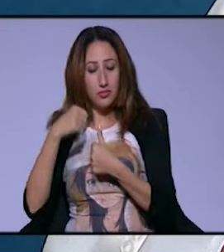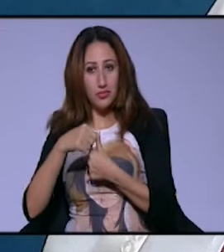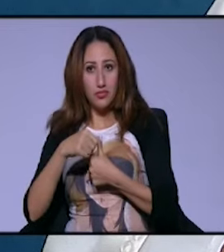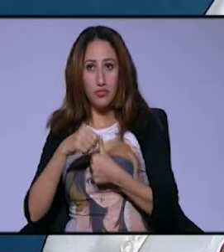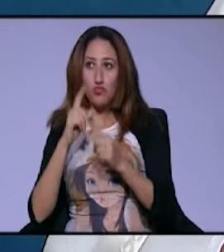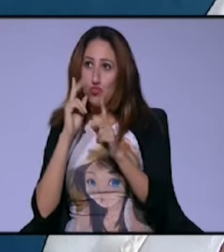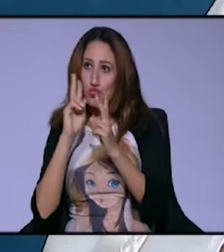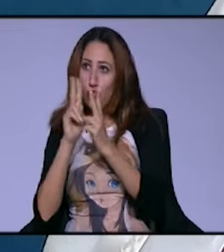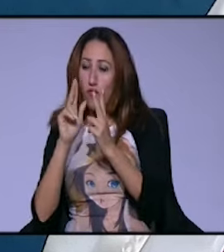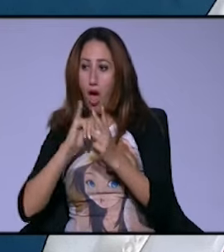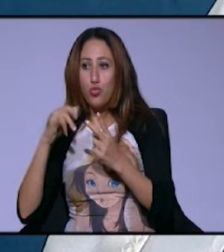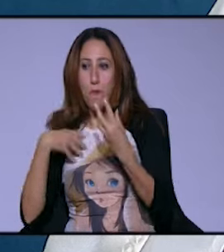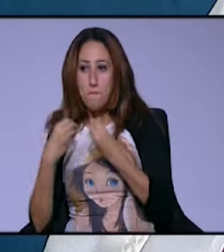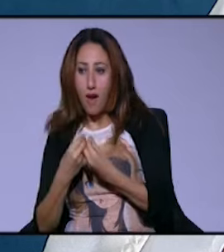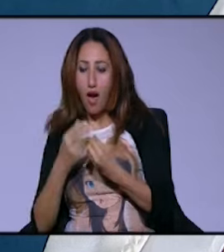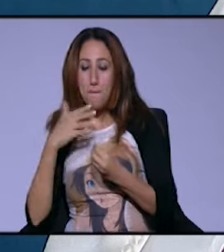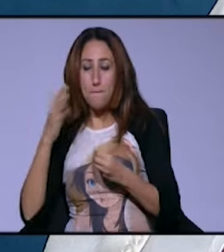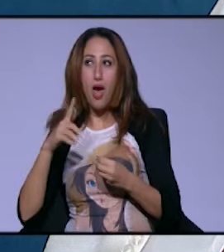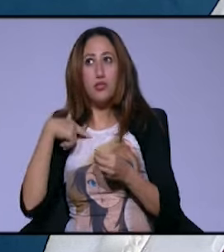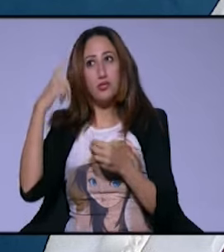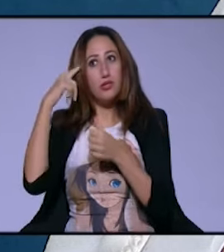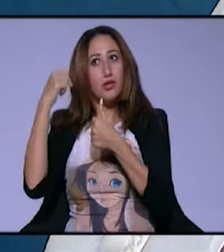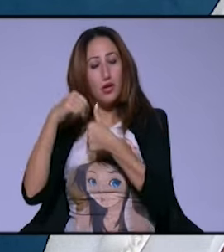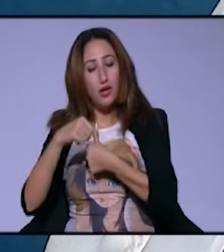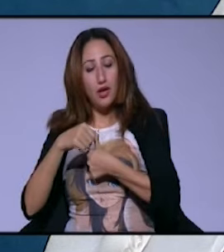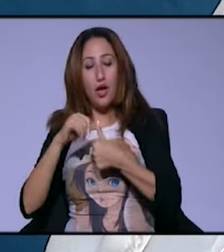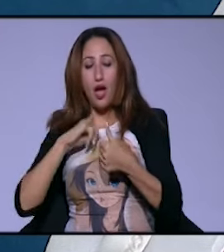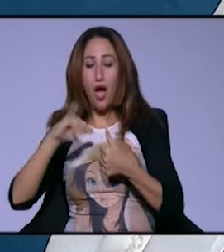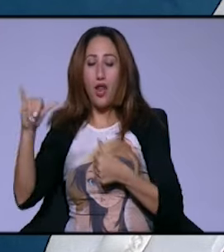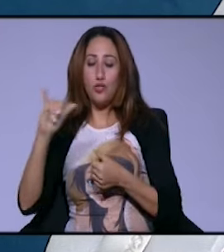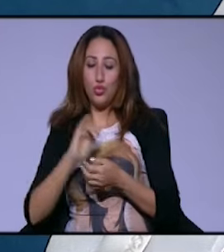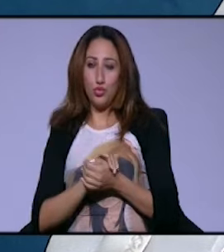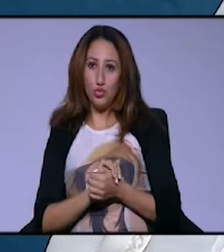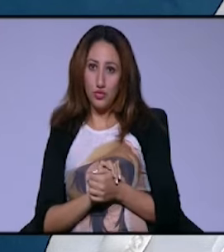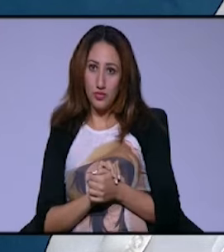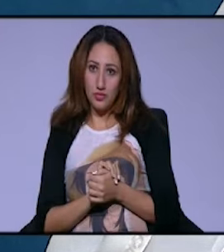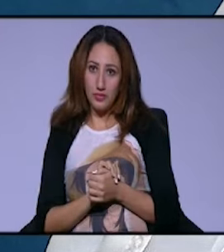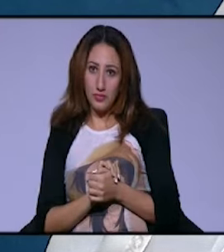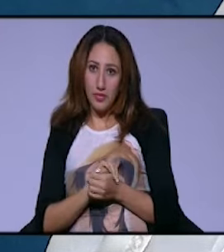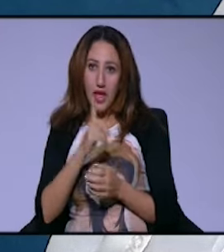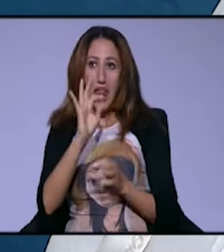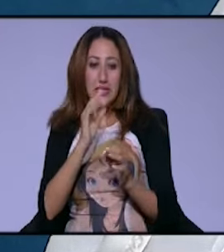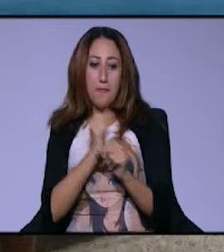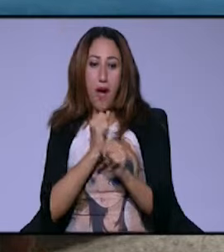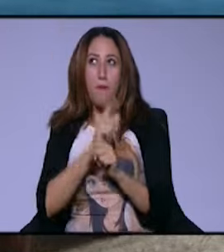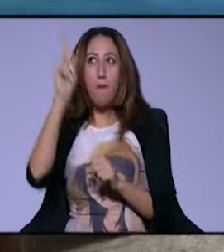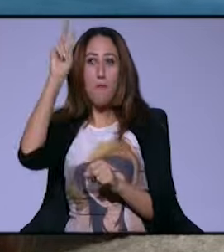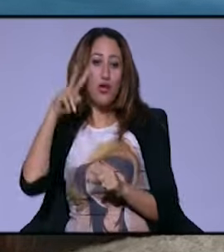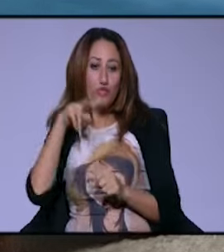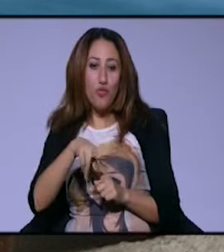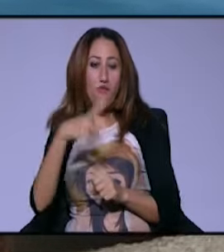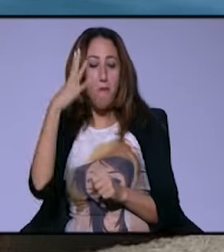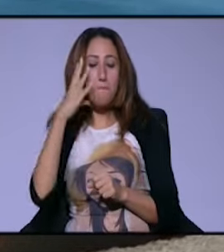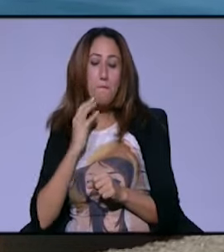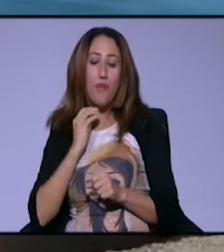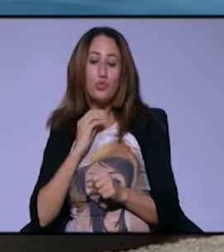حياتي، يعني لأنه كان دايما يقول لي اعملي الحاجة اللي تفرحي بيها ربنا واللي تفرحي